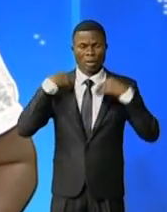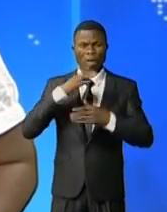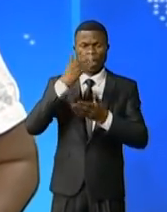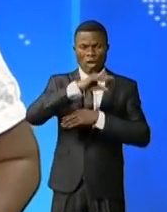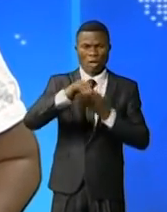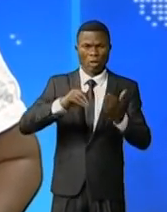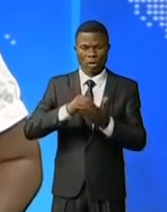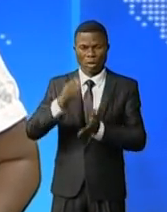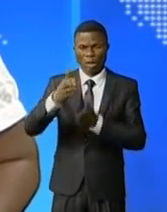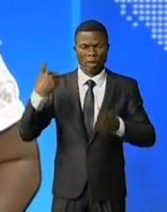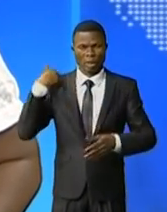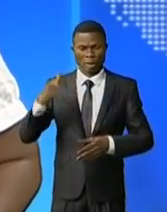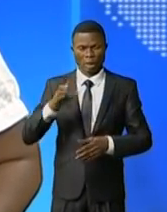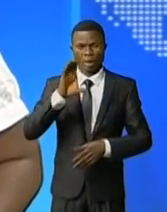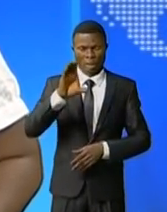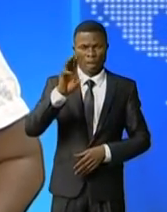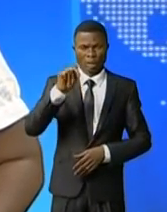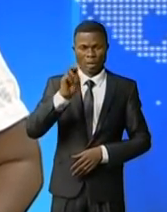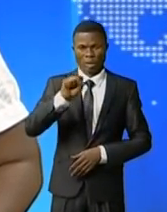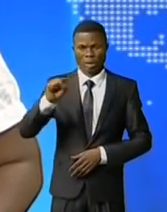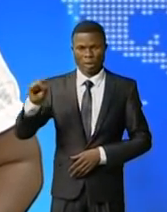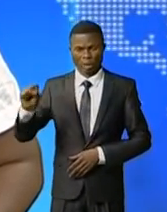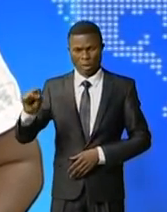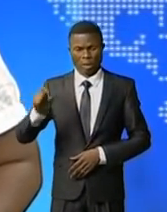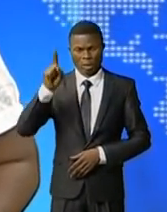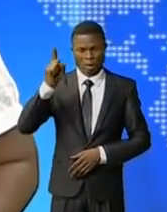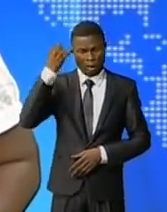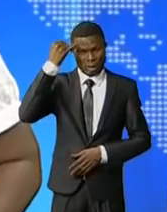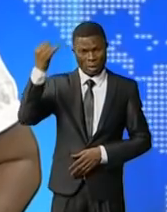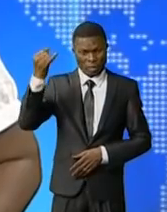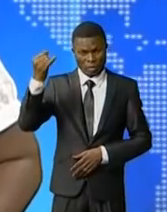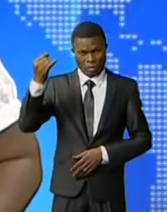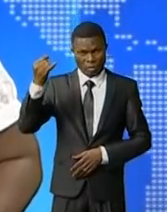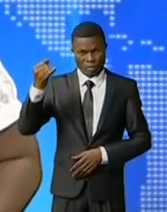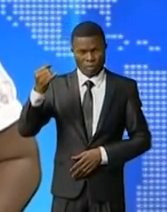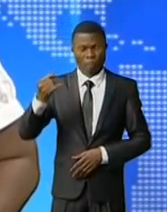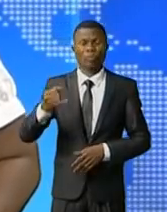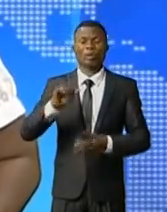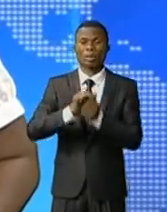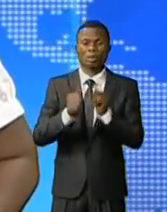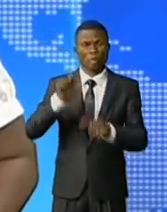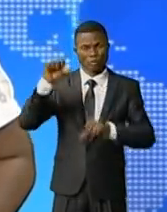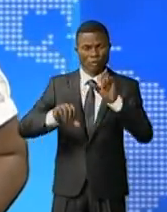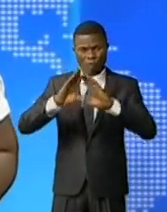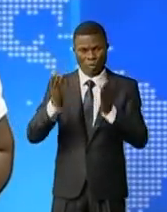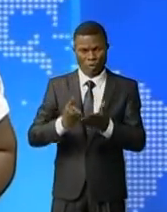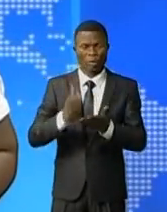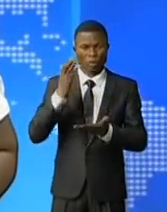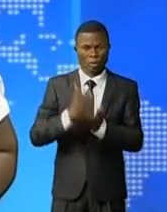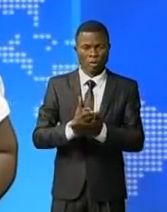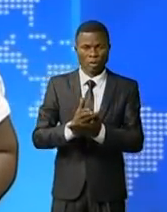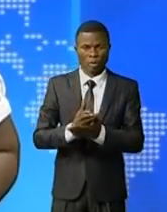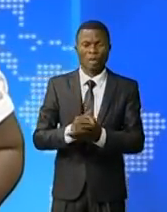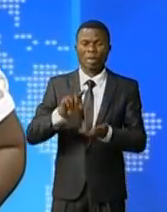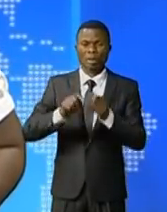de la Caisse nationale de sécurité sociale d'Isiro à l'intention des assujettis de tous les secteurs. Damas